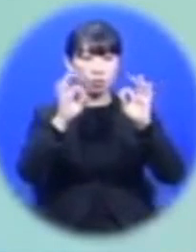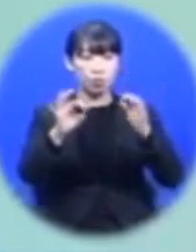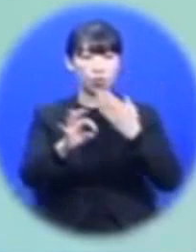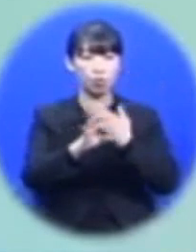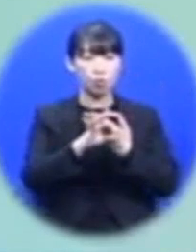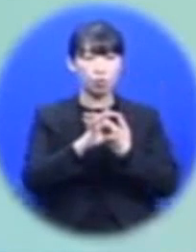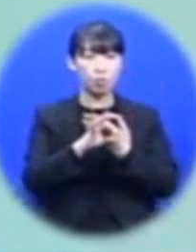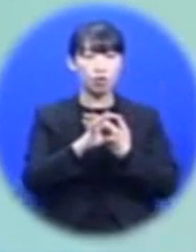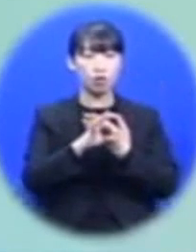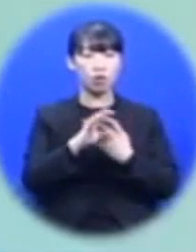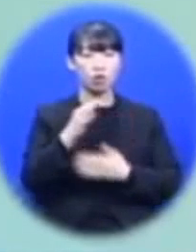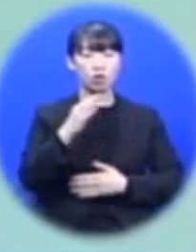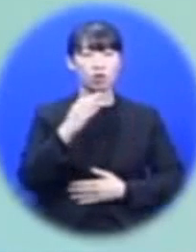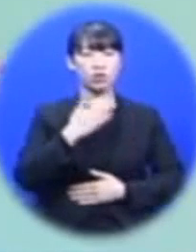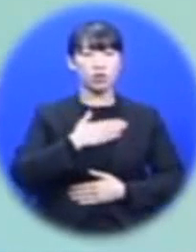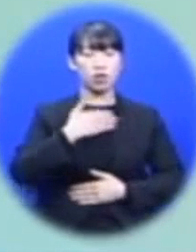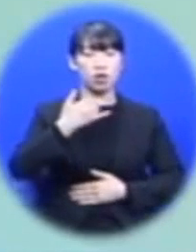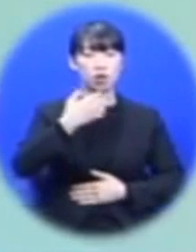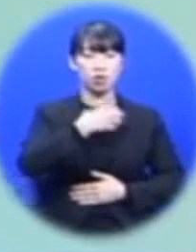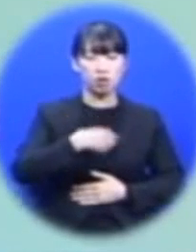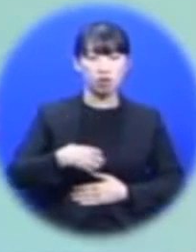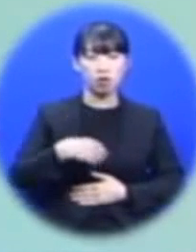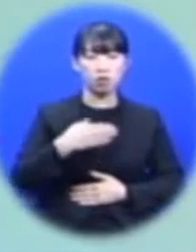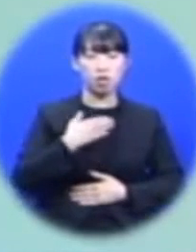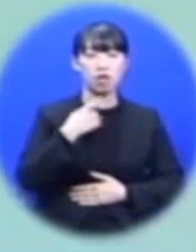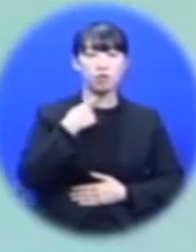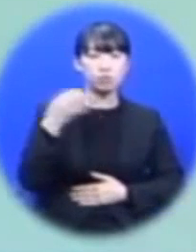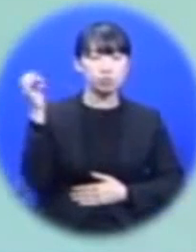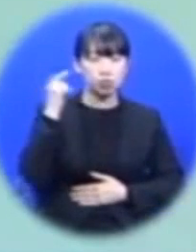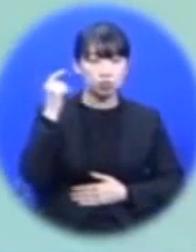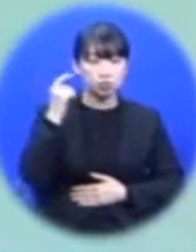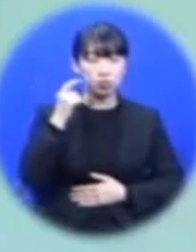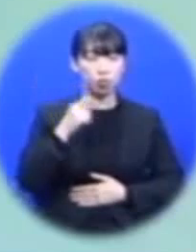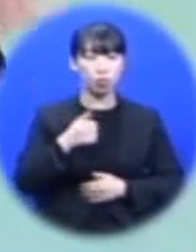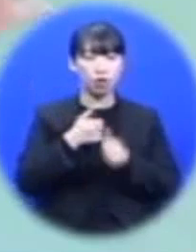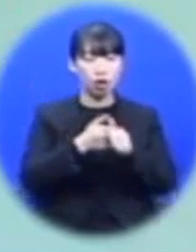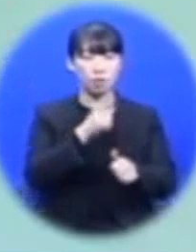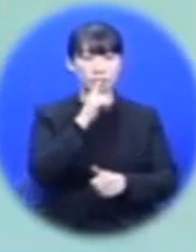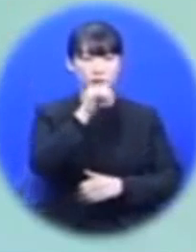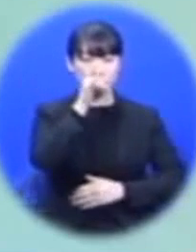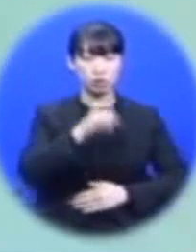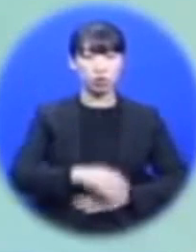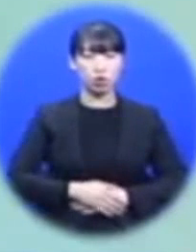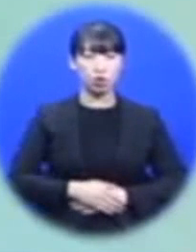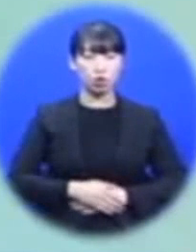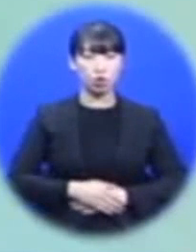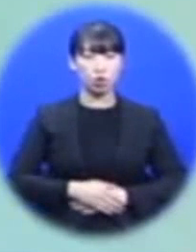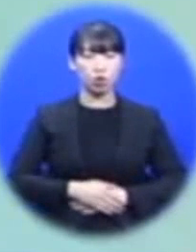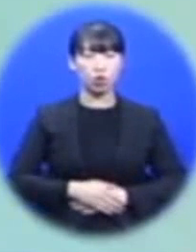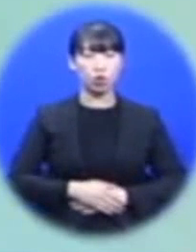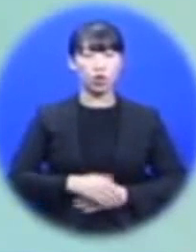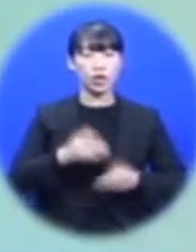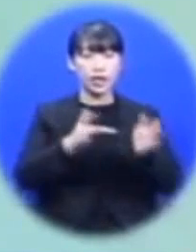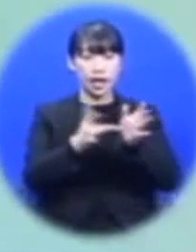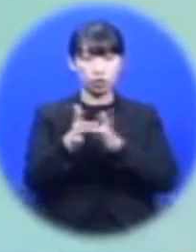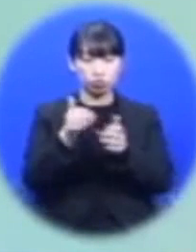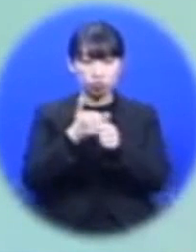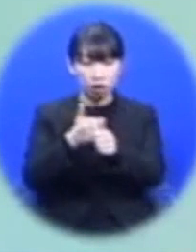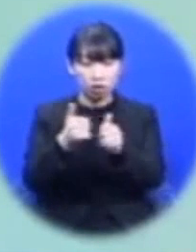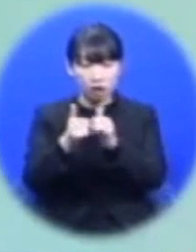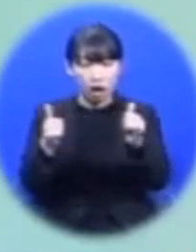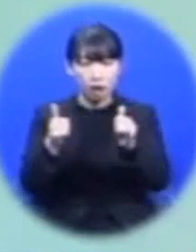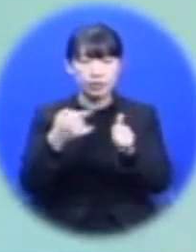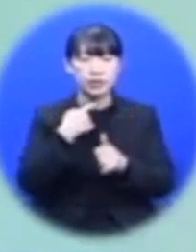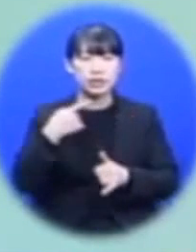나를 따르느니라 빈 말이 아닙니다 누구나 예수를 믿는 사람은 누구나 주님의 음성을 듣습니다